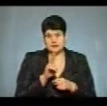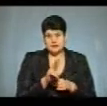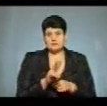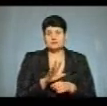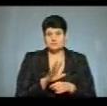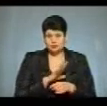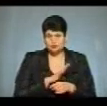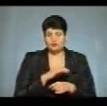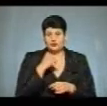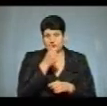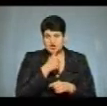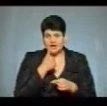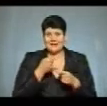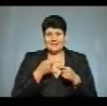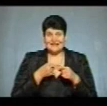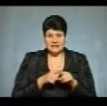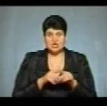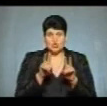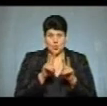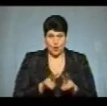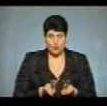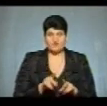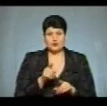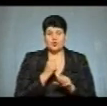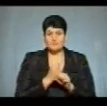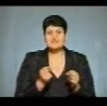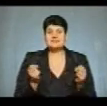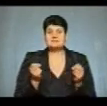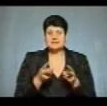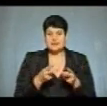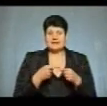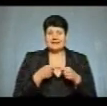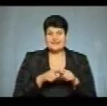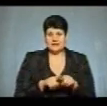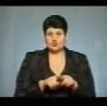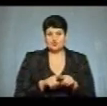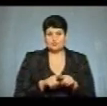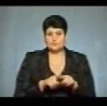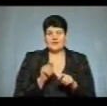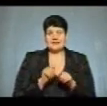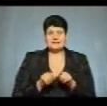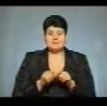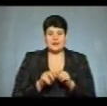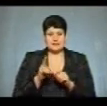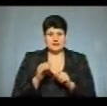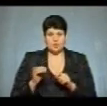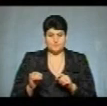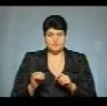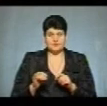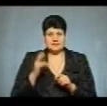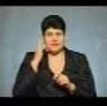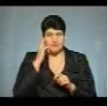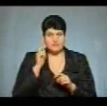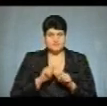тролейбус пройшов річний технічний огляд. Технічний огляд робиться спеціальною технічною інспекцією з